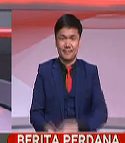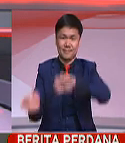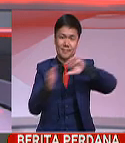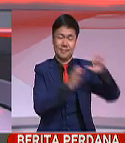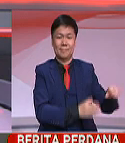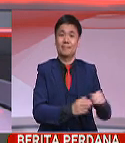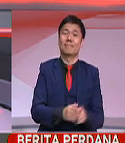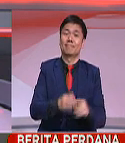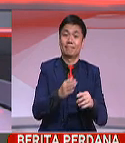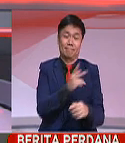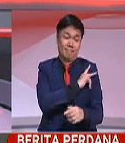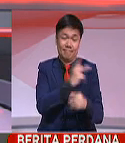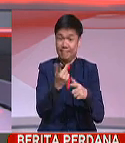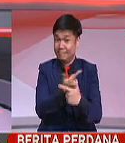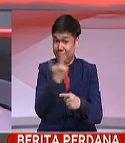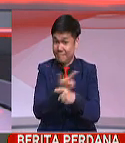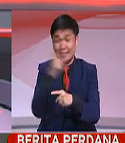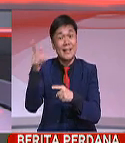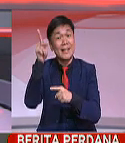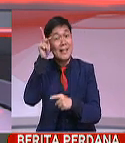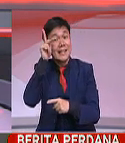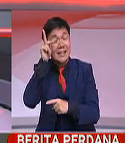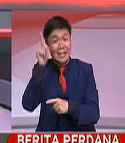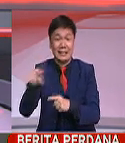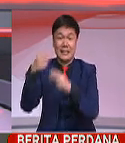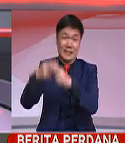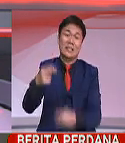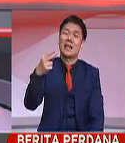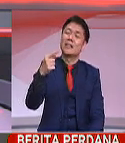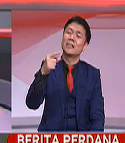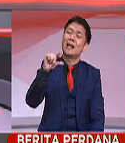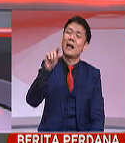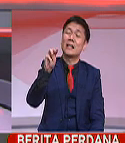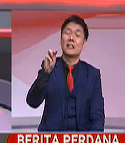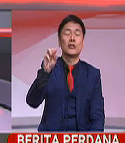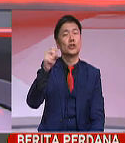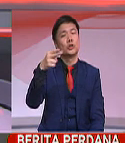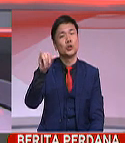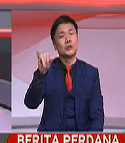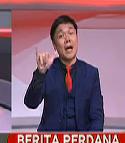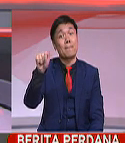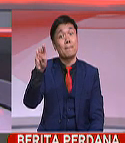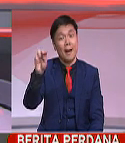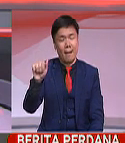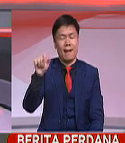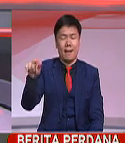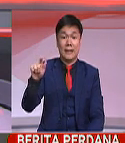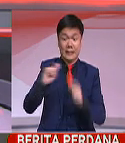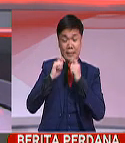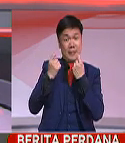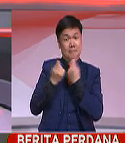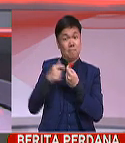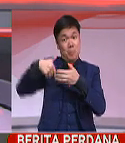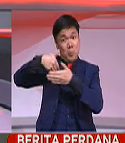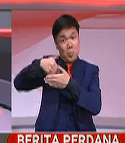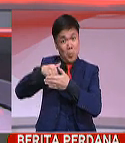itu slot iklan ternyata Kyuhyun higashiyama Menetapkan sasaran pribadinya untuk membawa pasukan dari pantai Timur